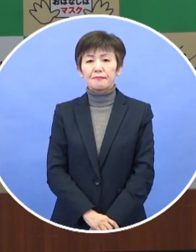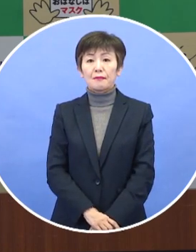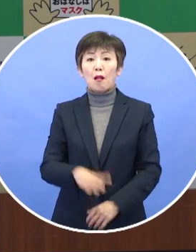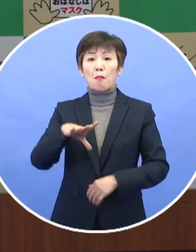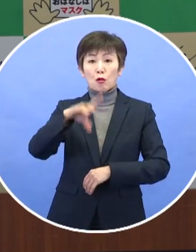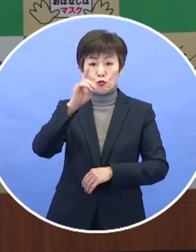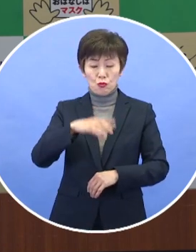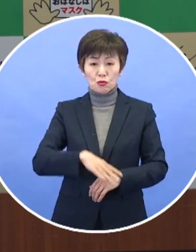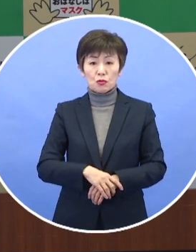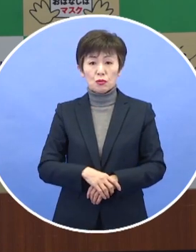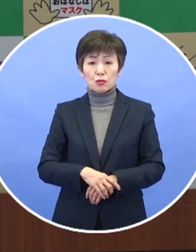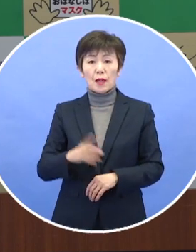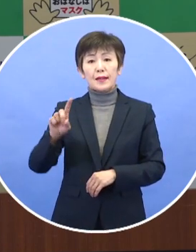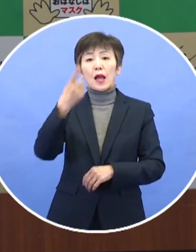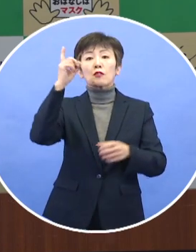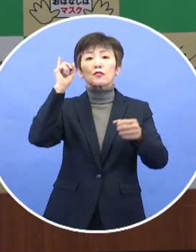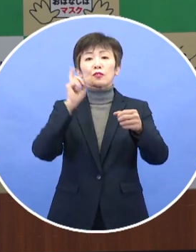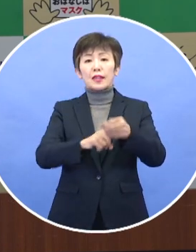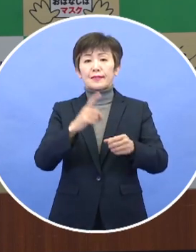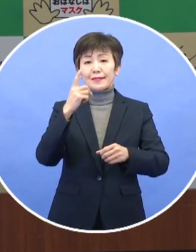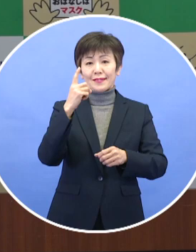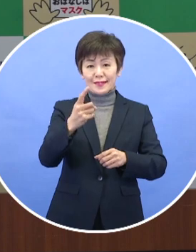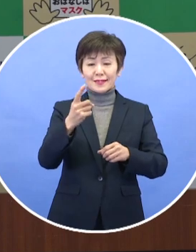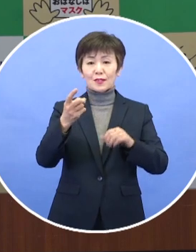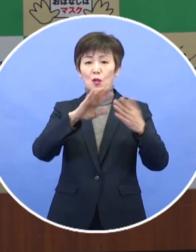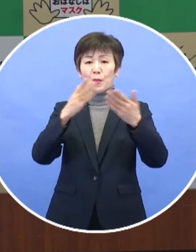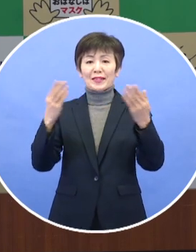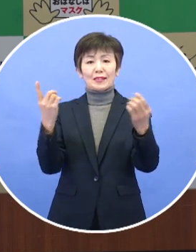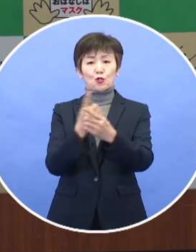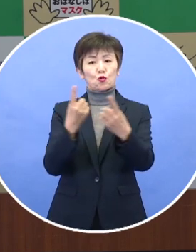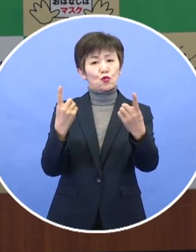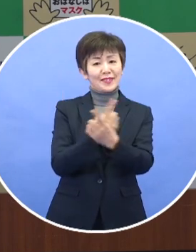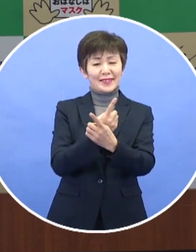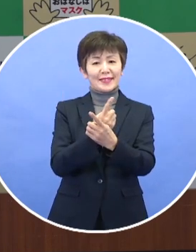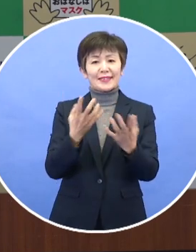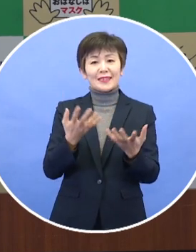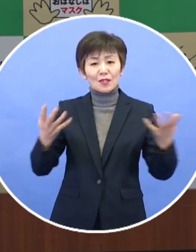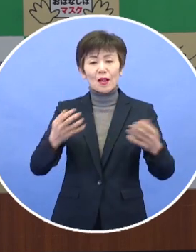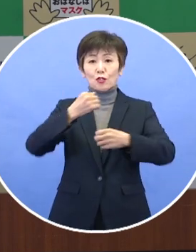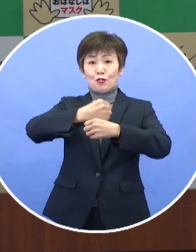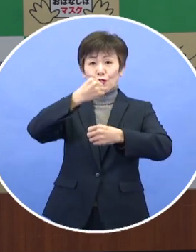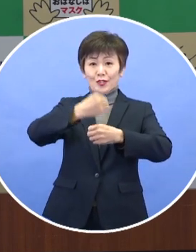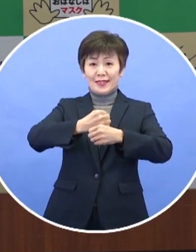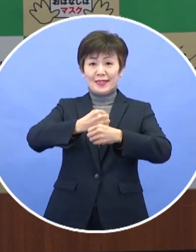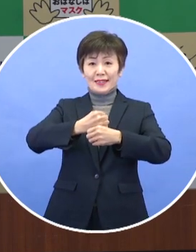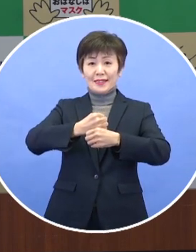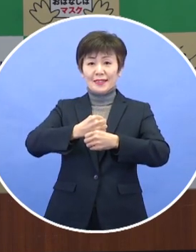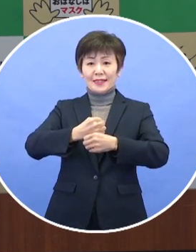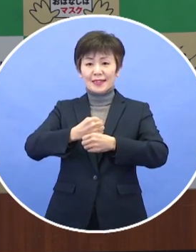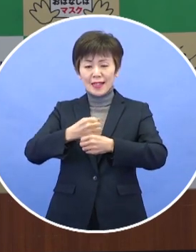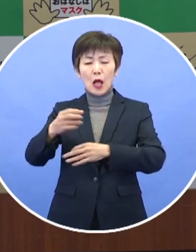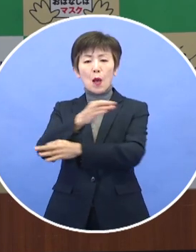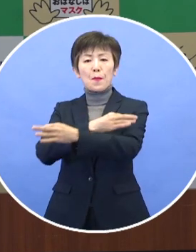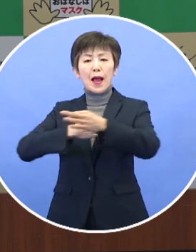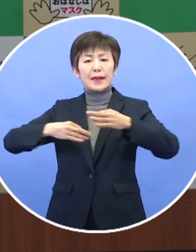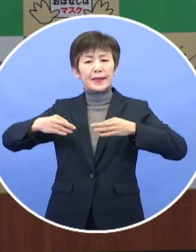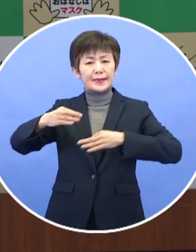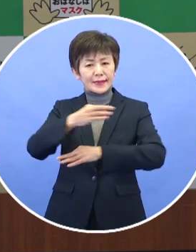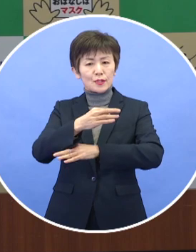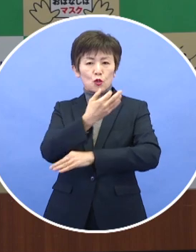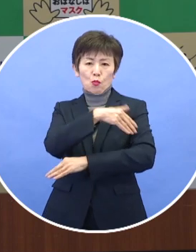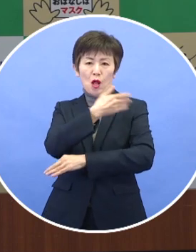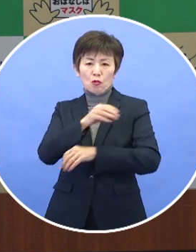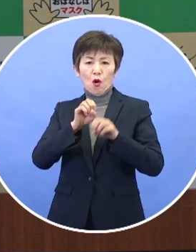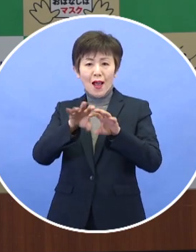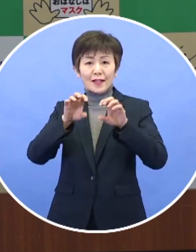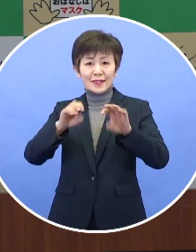まず、100年に一度のまちづくり、にぎわいづくりということで、マーケティングとブランド発信を強化をいたします。首都